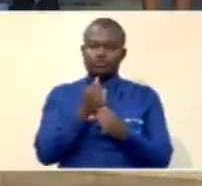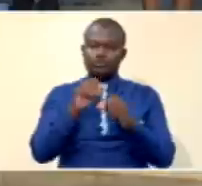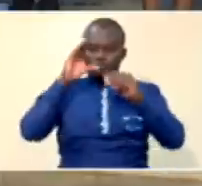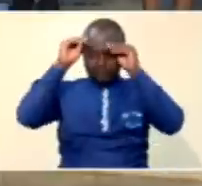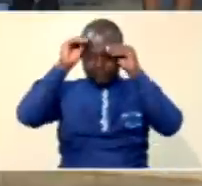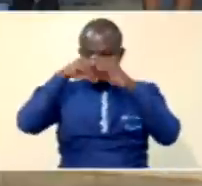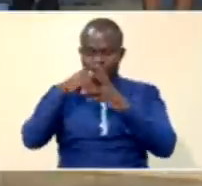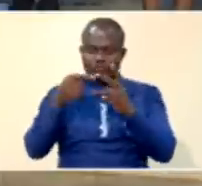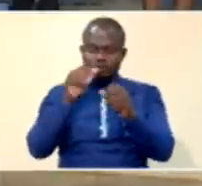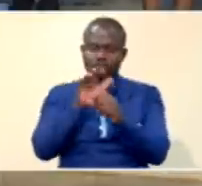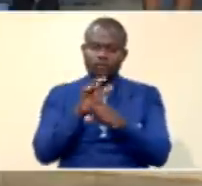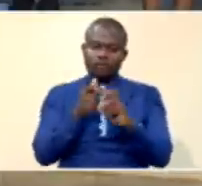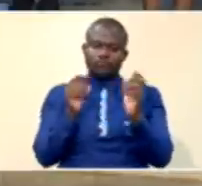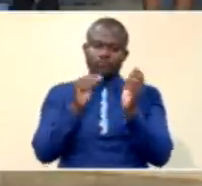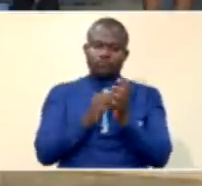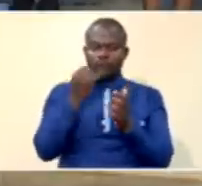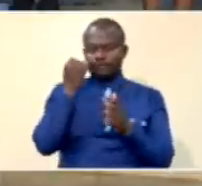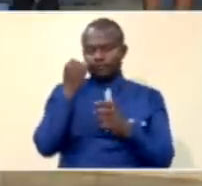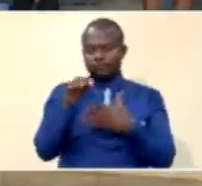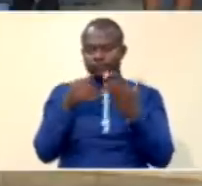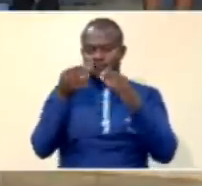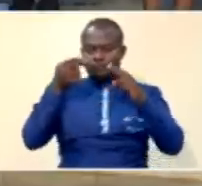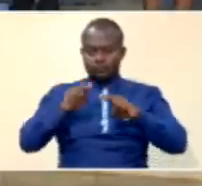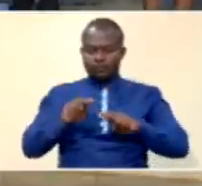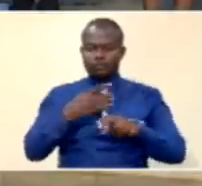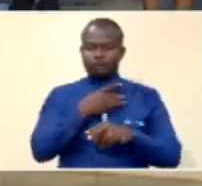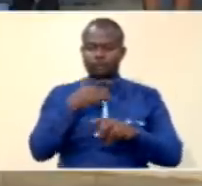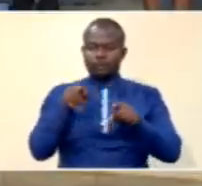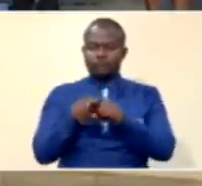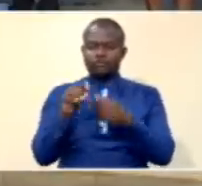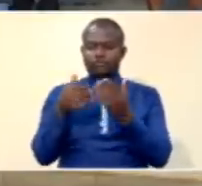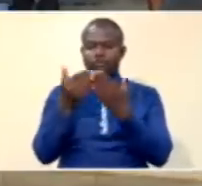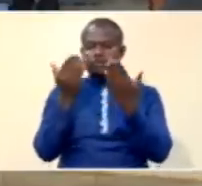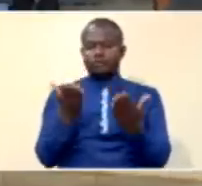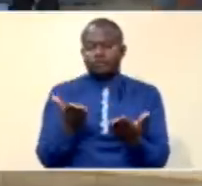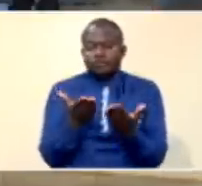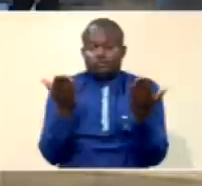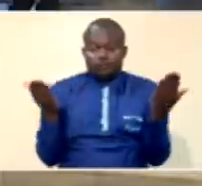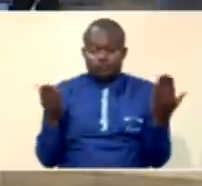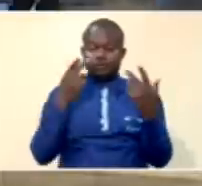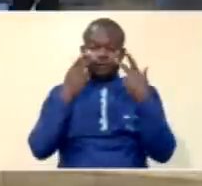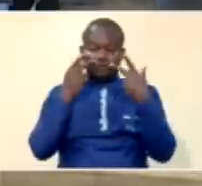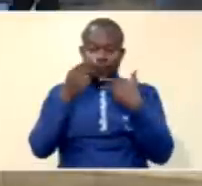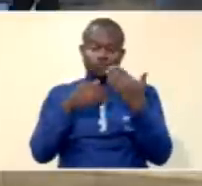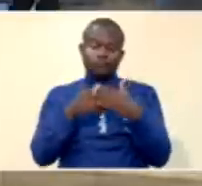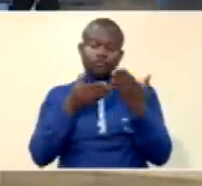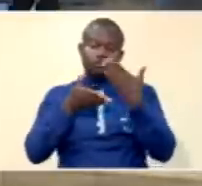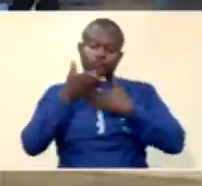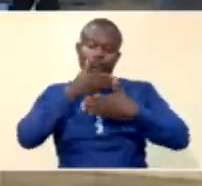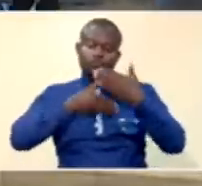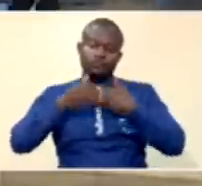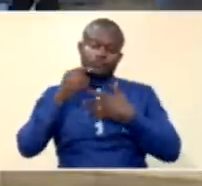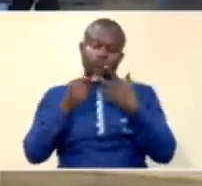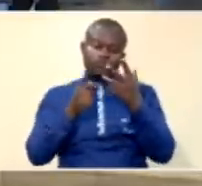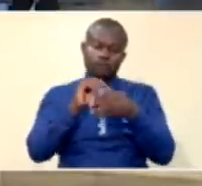ariko noneho iyo habayeho uruzinduko nkuru, uretse no kugira ibyo bareba nabo tunaganira n'ibyo